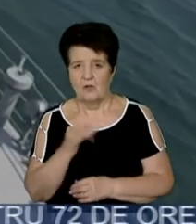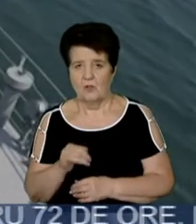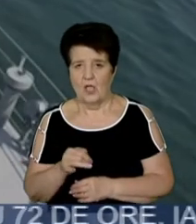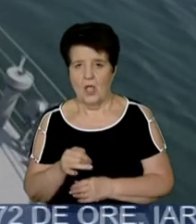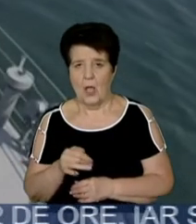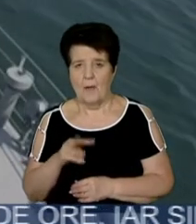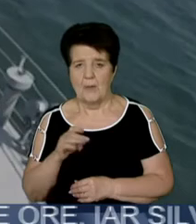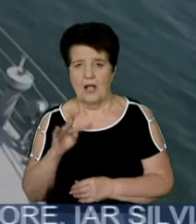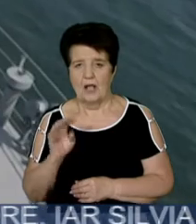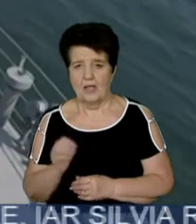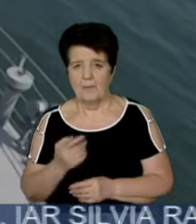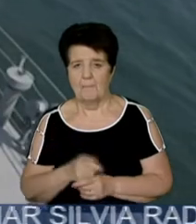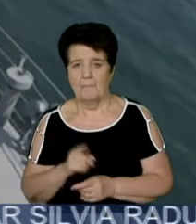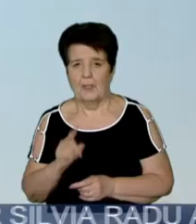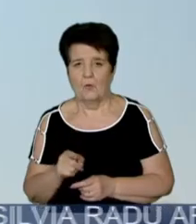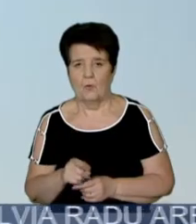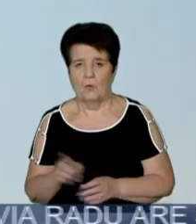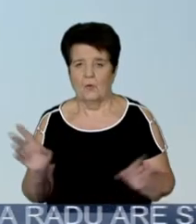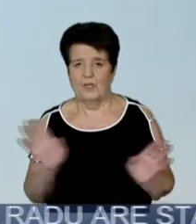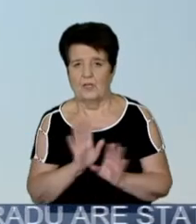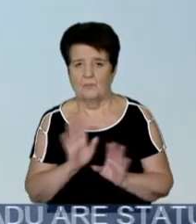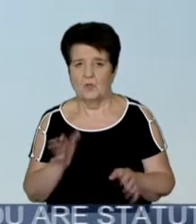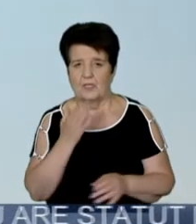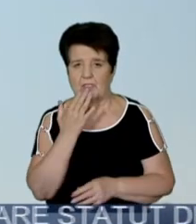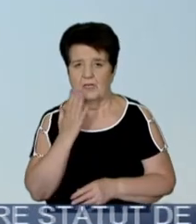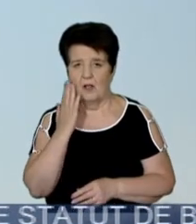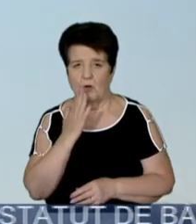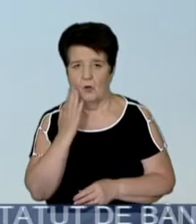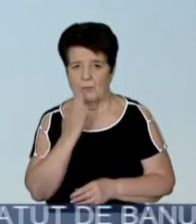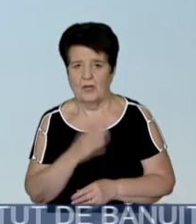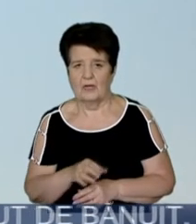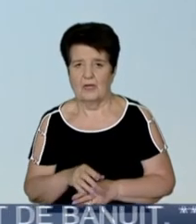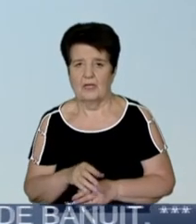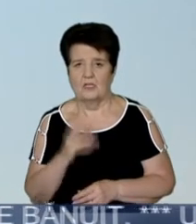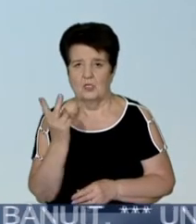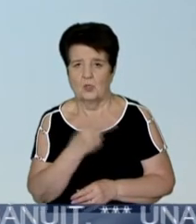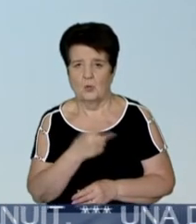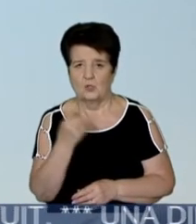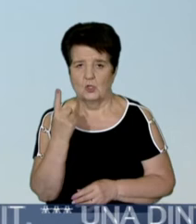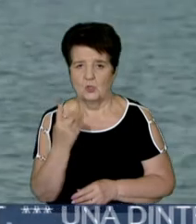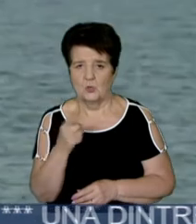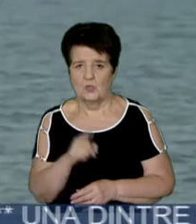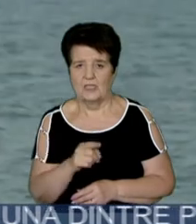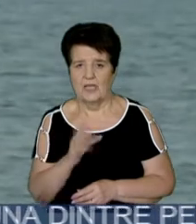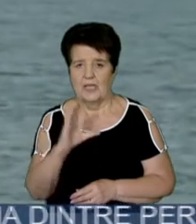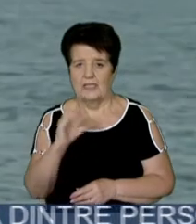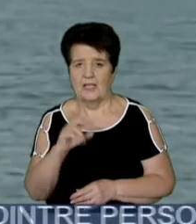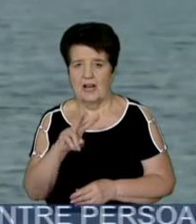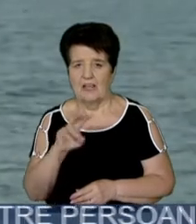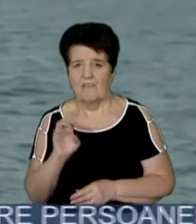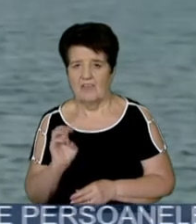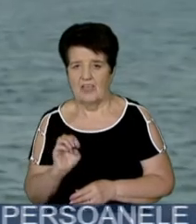navelor militare, concomitent cu intonarea imnului național al României și tragerea 21 de salve de tun.